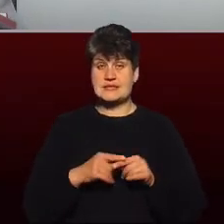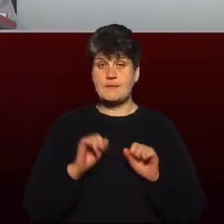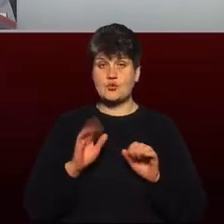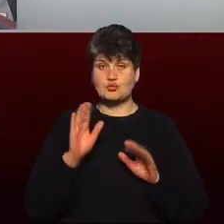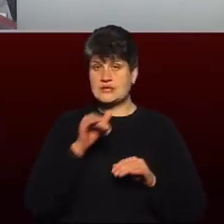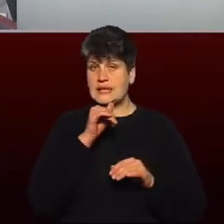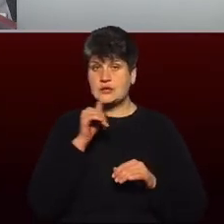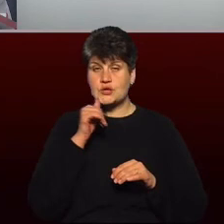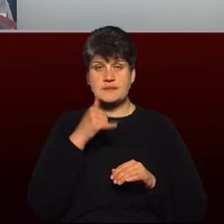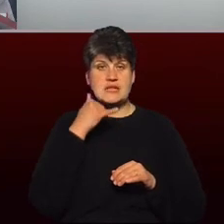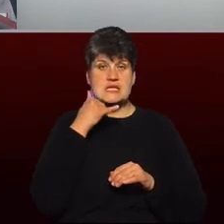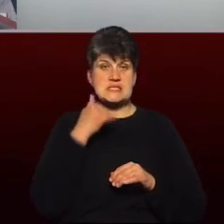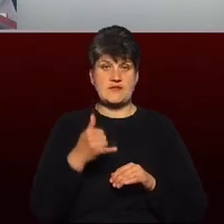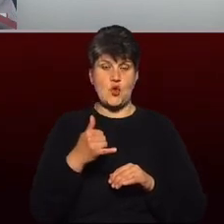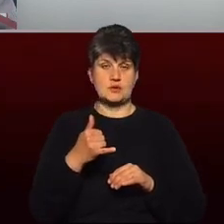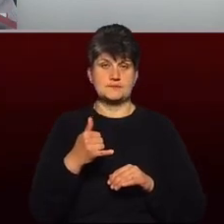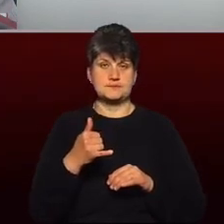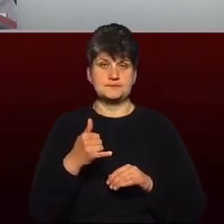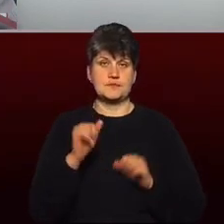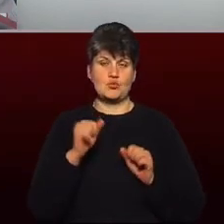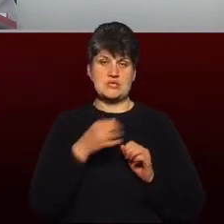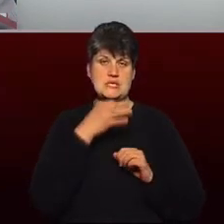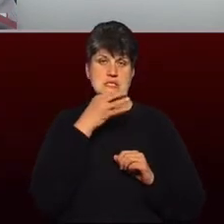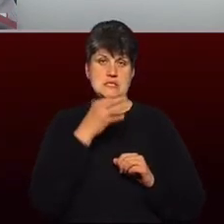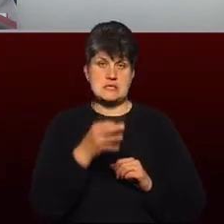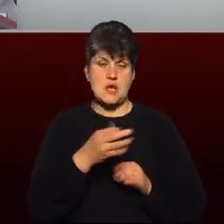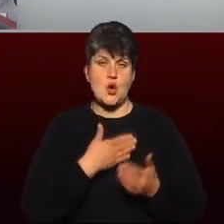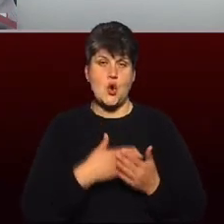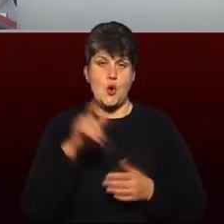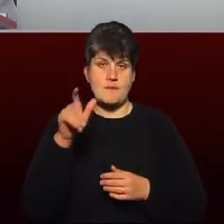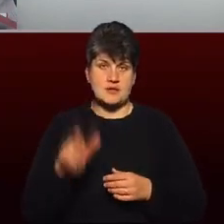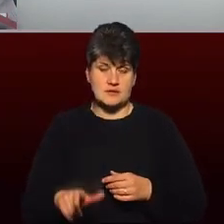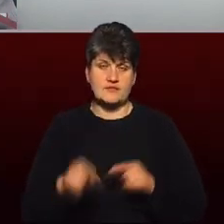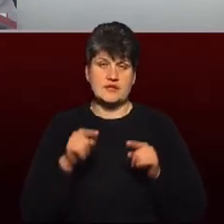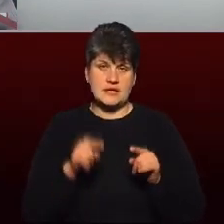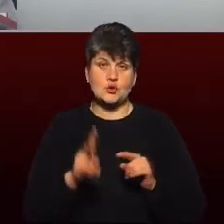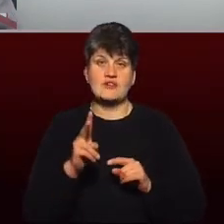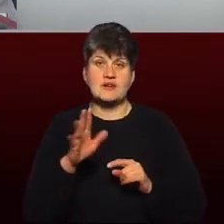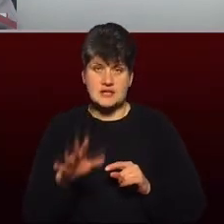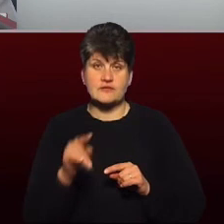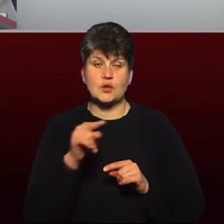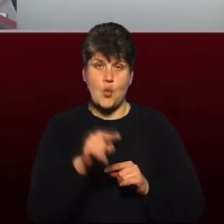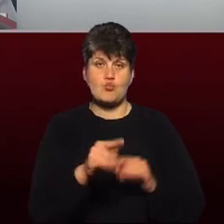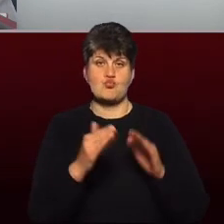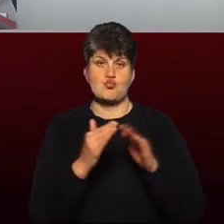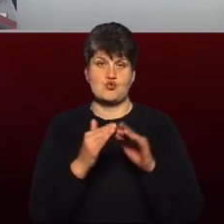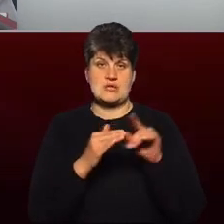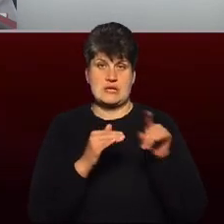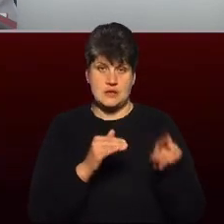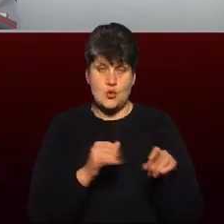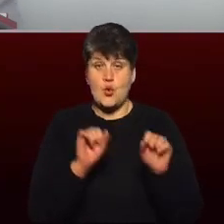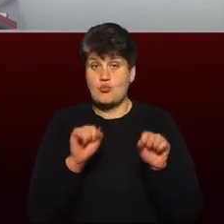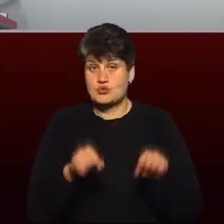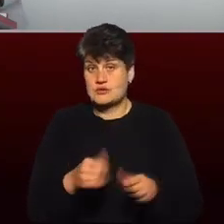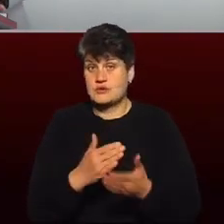дзвінок. Може вказати громадянин, що в такій-то, такій-то квартирі, в такому-то, такому будинку, можливо, здійснюється домашнє